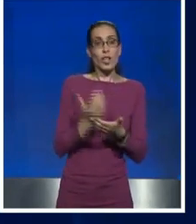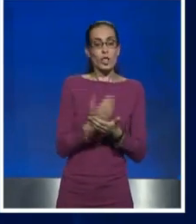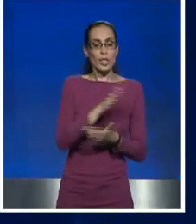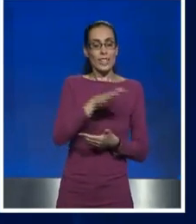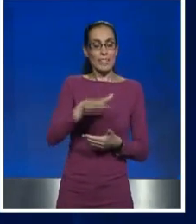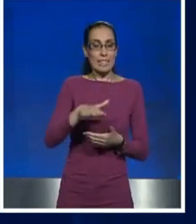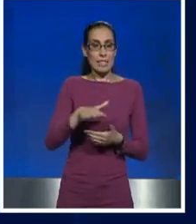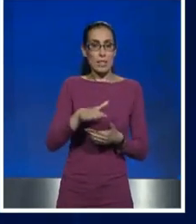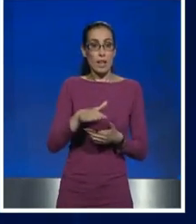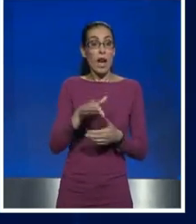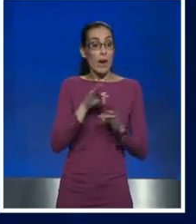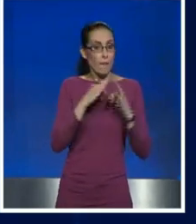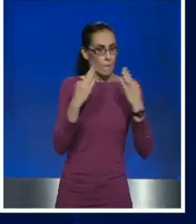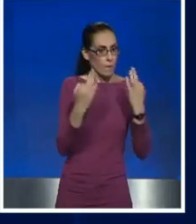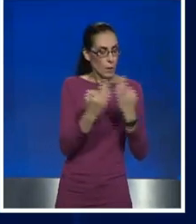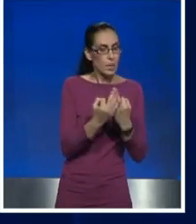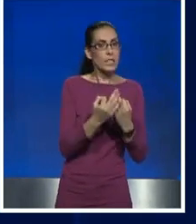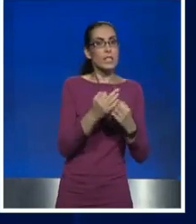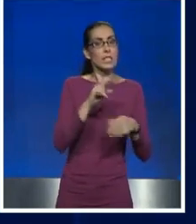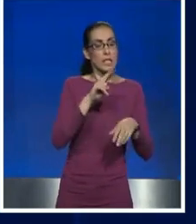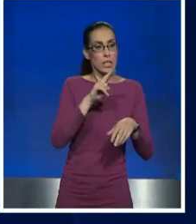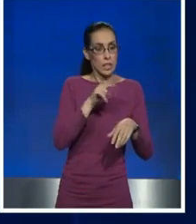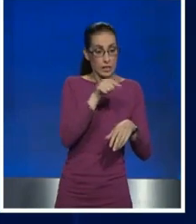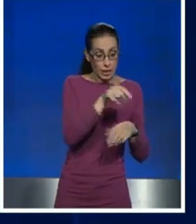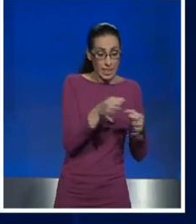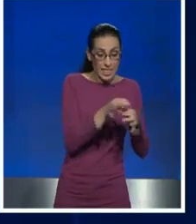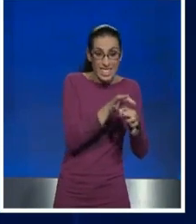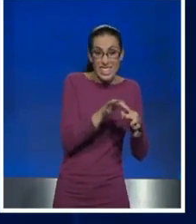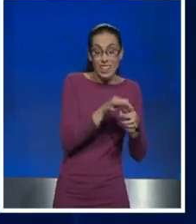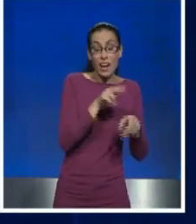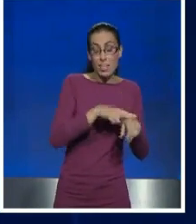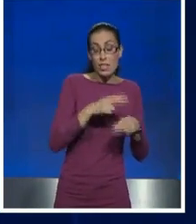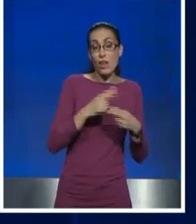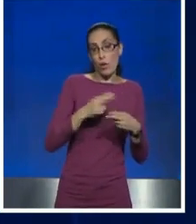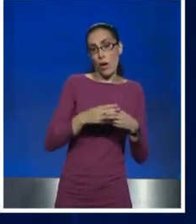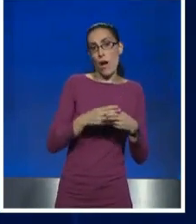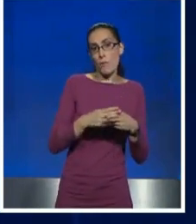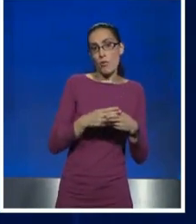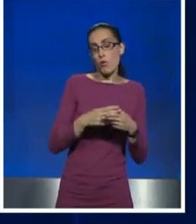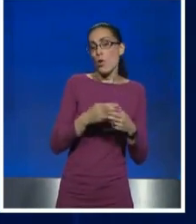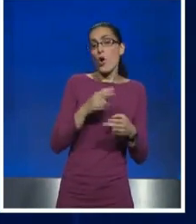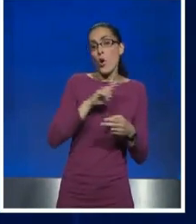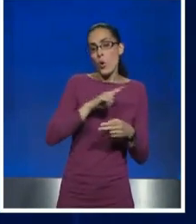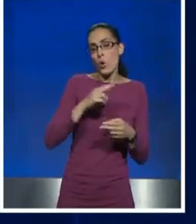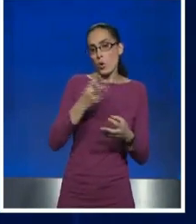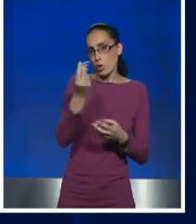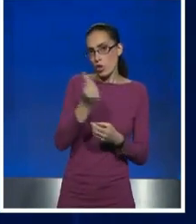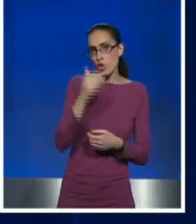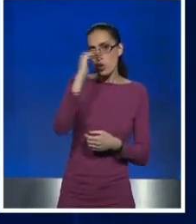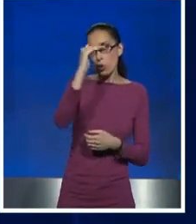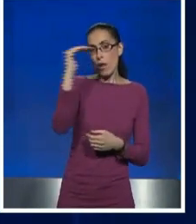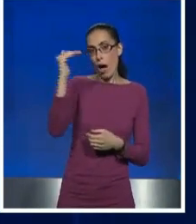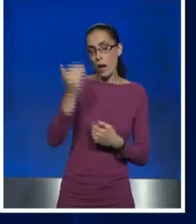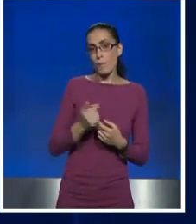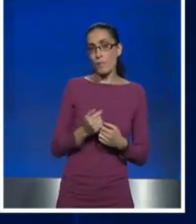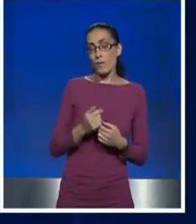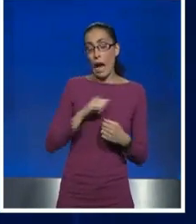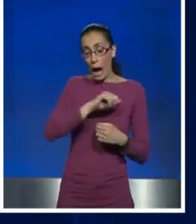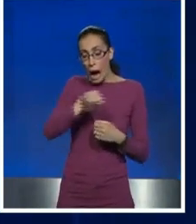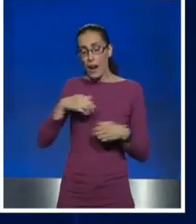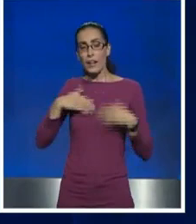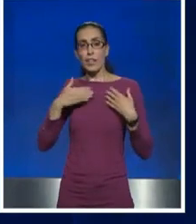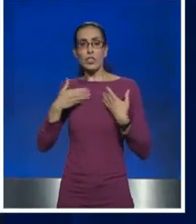post u jrabbu familja. Aħna wkoll mela rridu l-istess ħaġa. Lill-Maltin jgħixu u jaħdmu barra bla